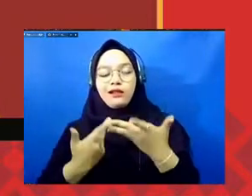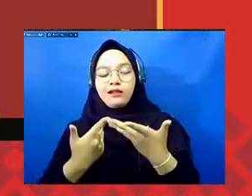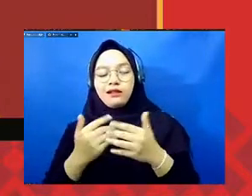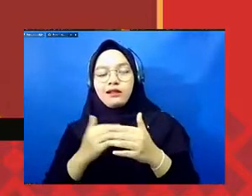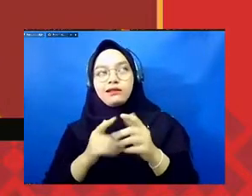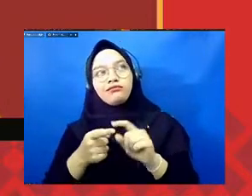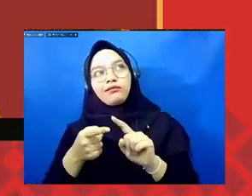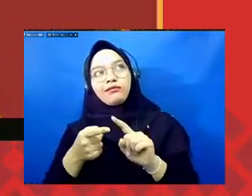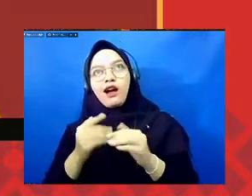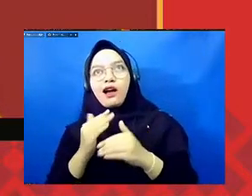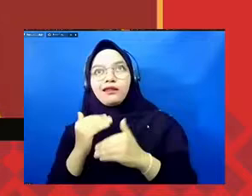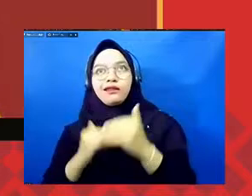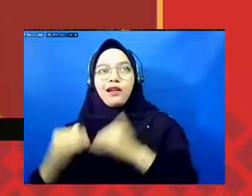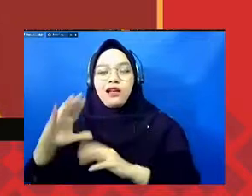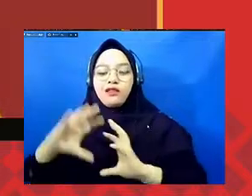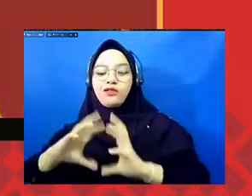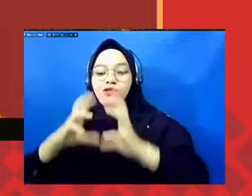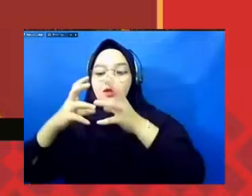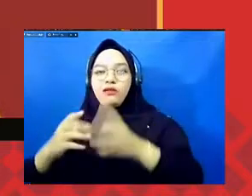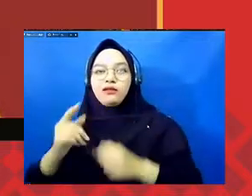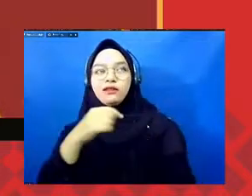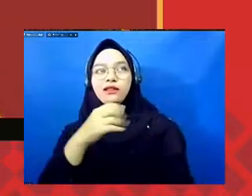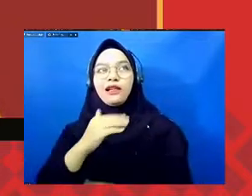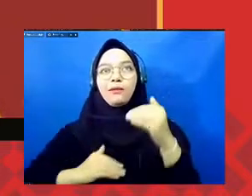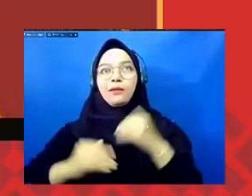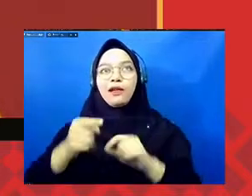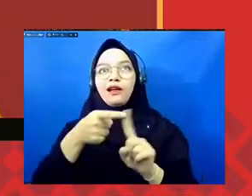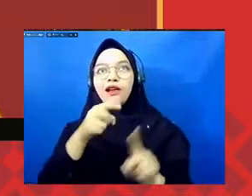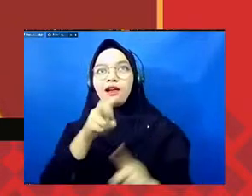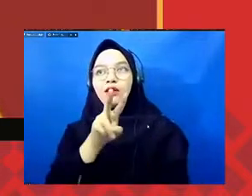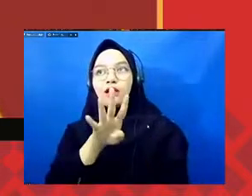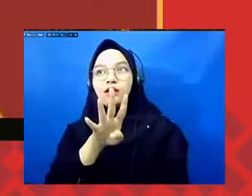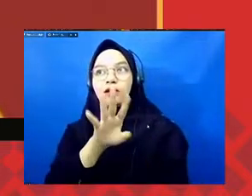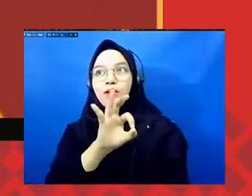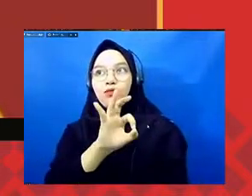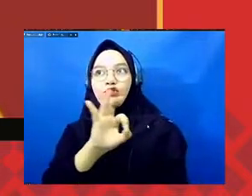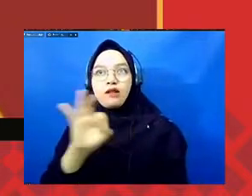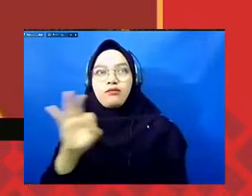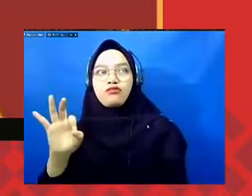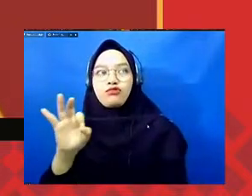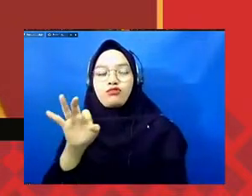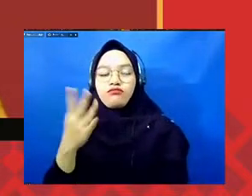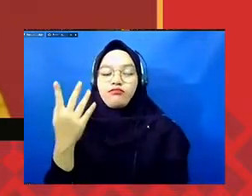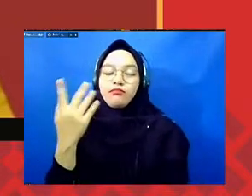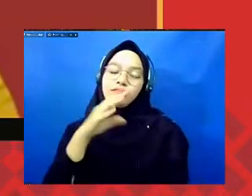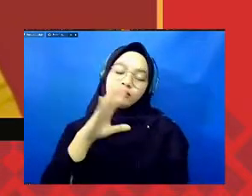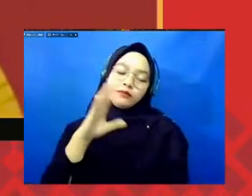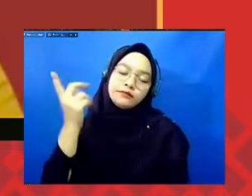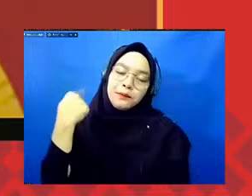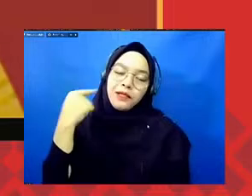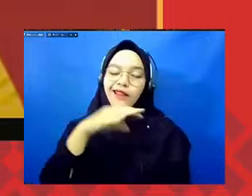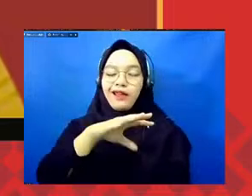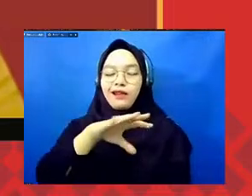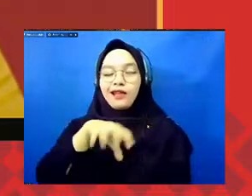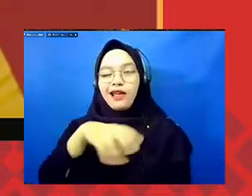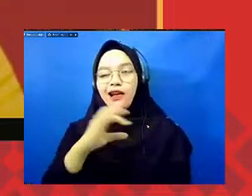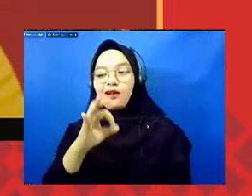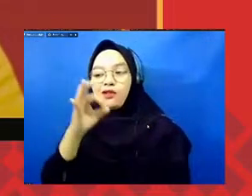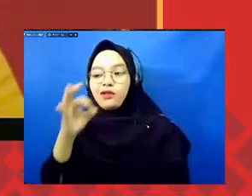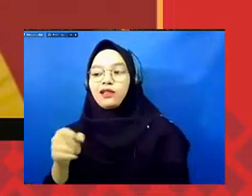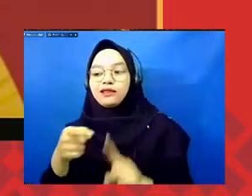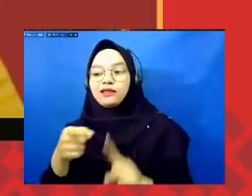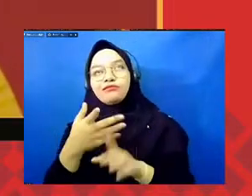dari 240.000 pemerintah daerah dan kota di 144 negara